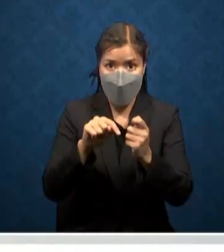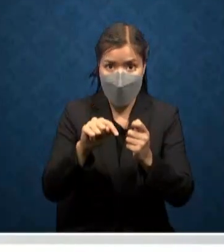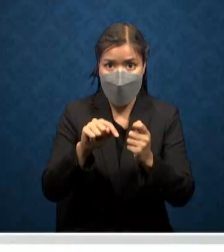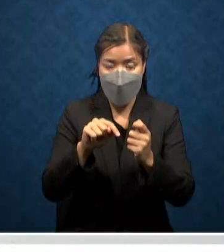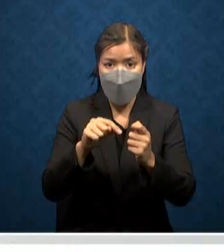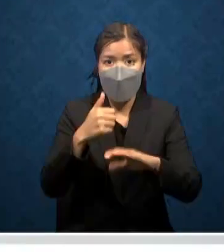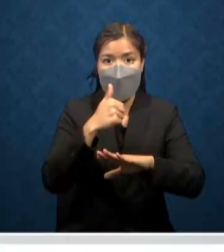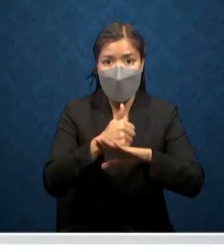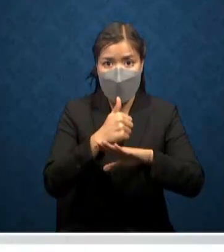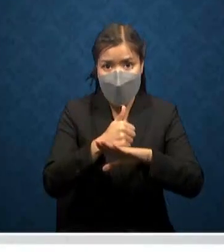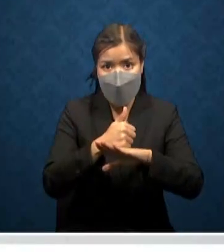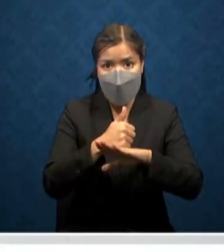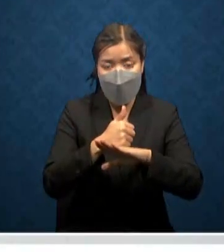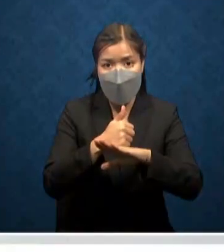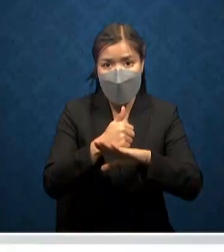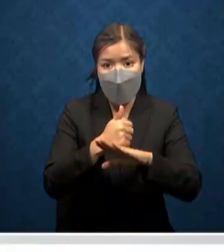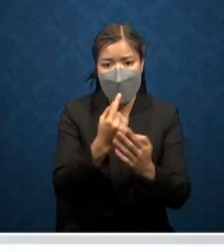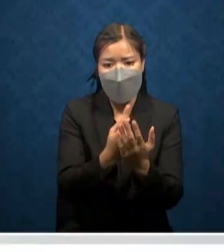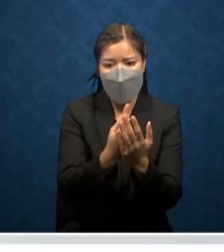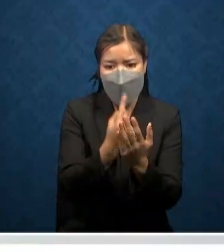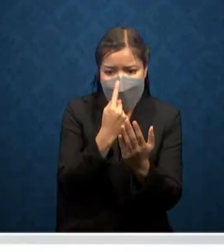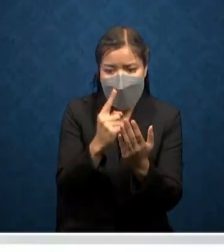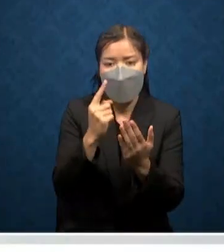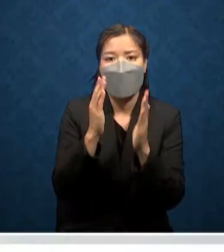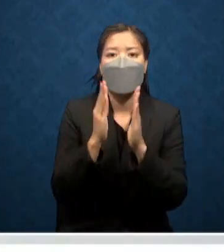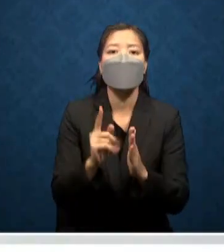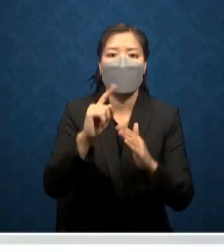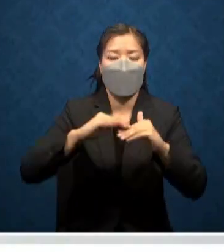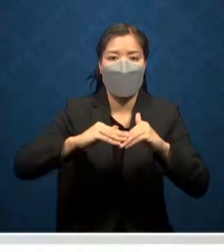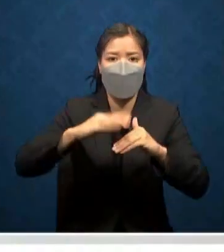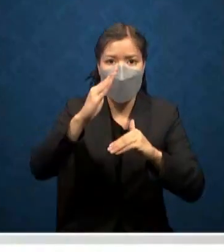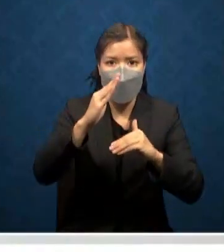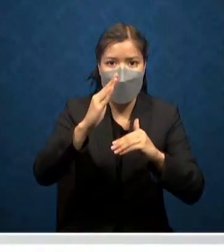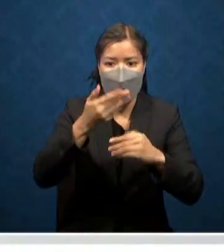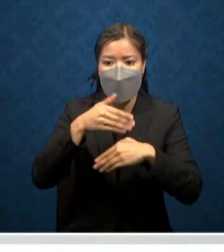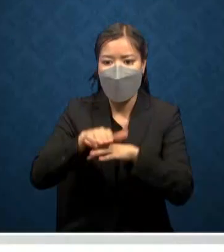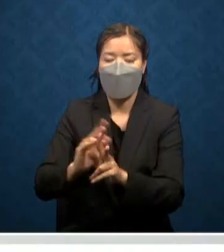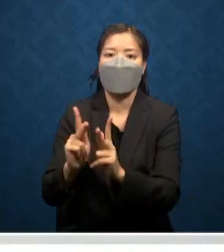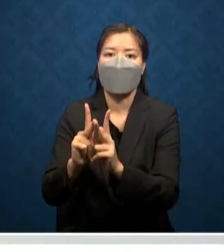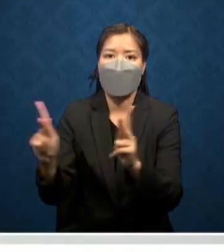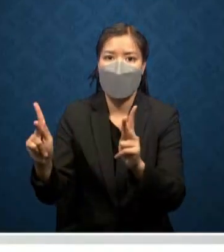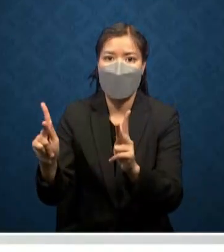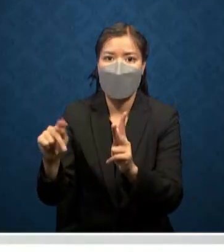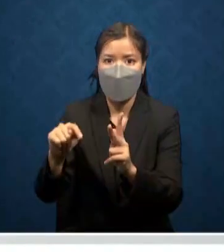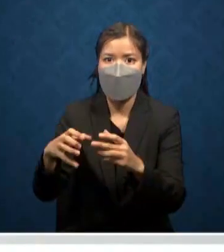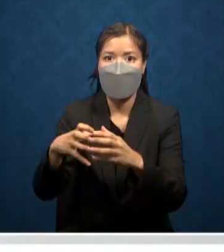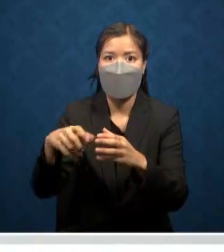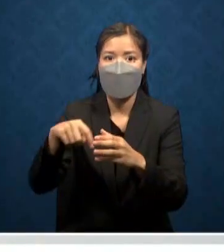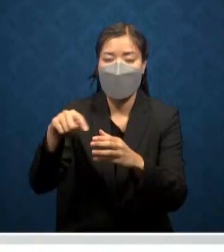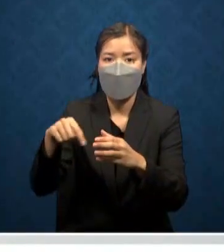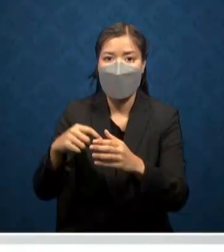อย่างน้อย 1คนนะครับเข้าเป็นกรรมการเขตพื้นที่การศึกษานะครับ